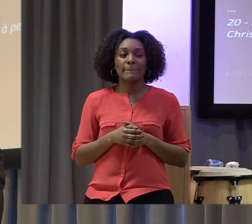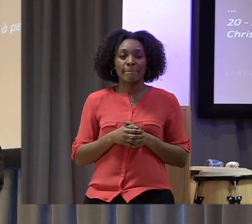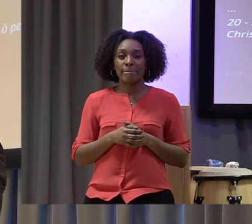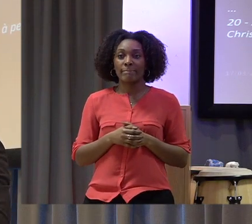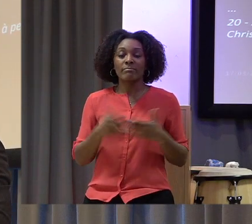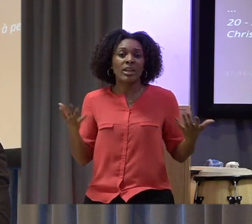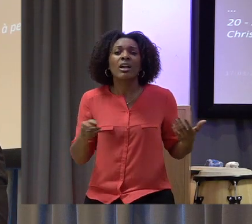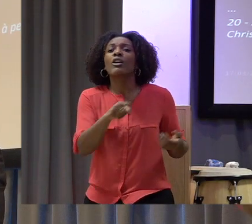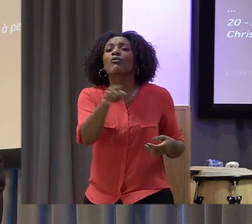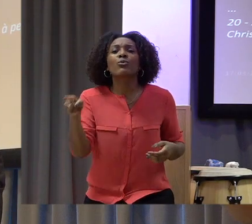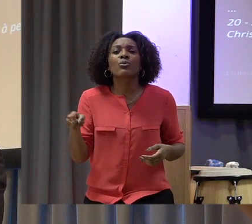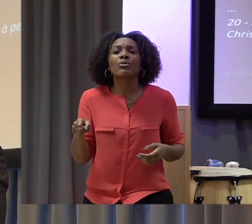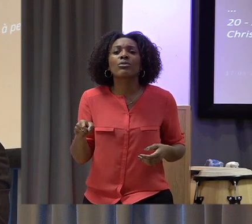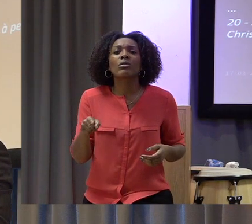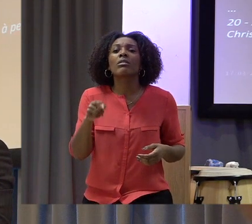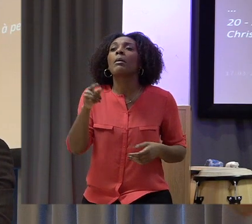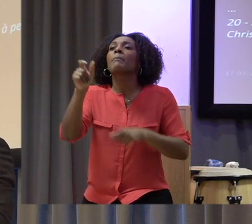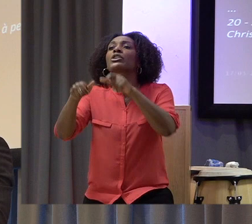« Et vous, qui dites-vous que je suis ?»